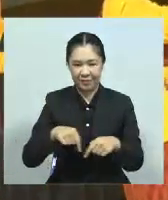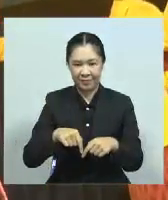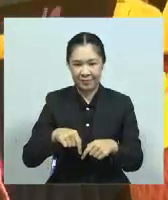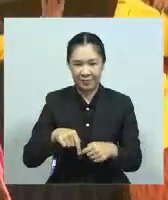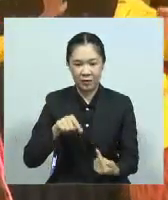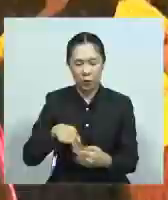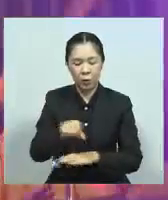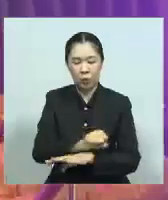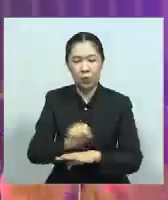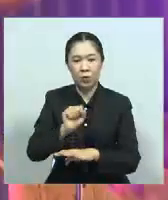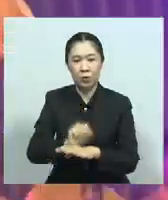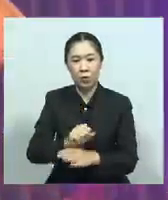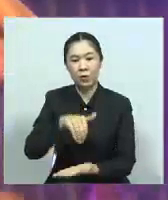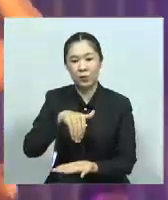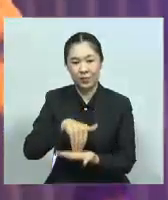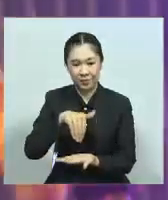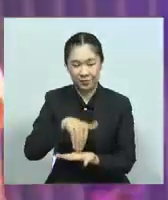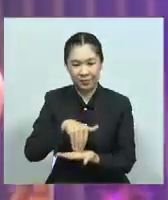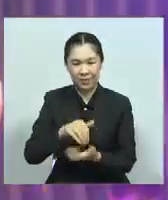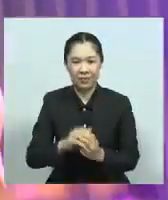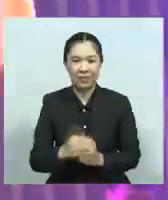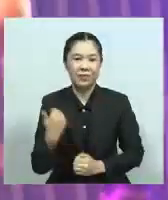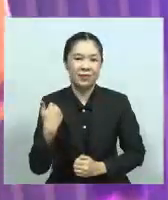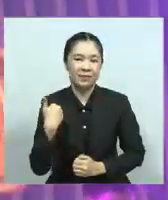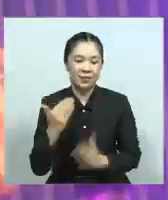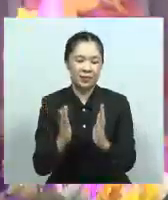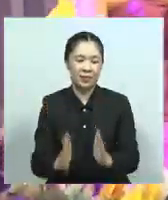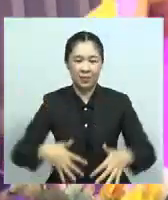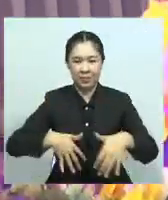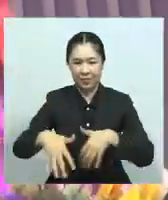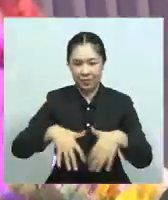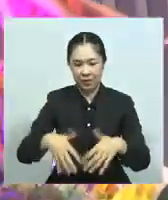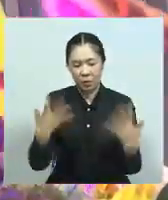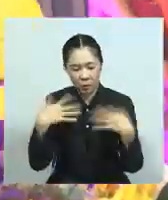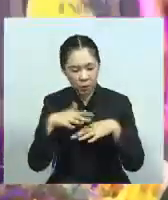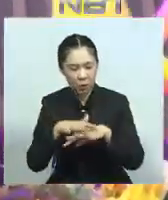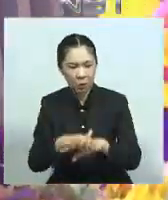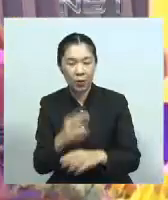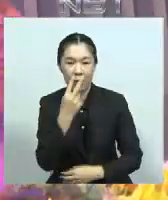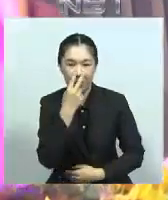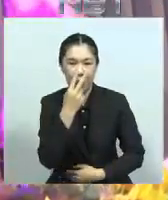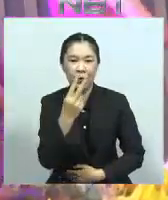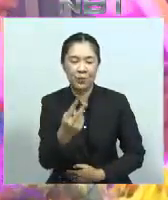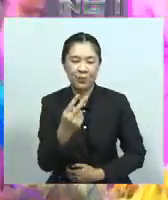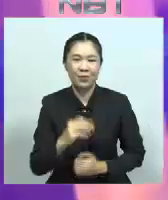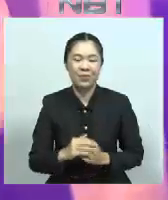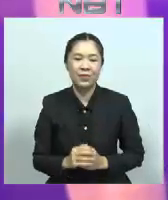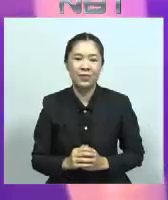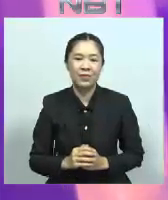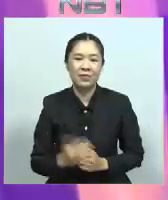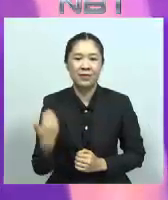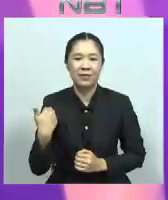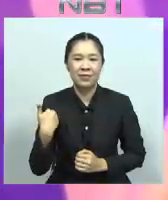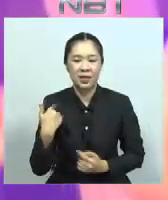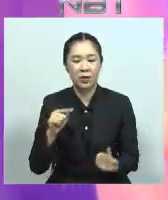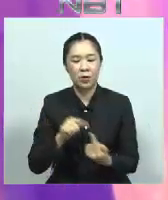ะครับสวนสมเด็จพระศรีนครินทร์บึงพลานชัยยังคงมีประชาชนมาร่วมชมการแสดงมหรสพสมโภชกันอย่างเนืองแน่นนะครับโดยเฉพาะ